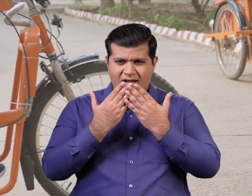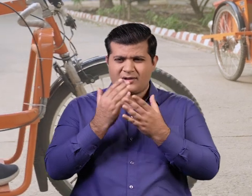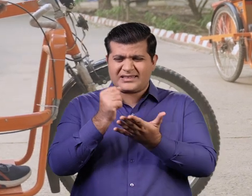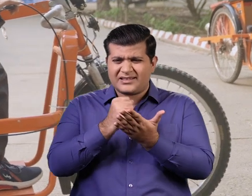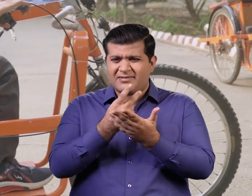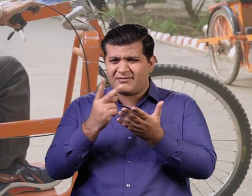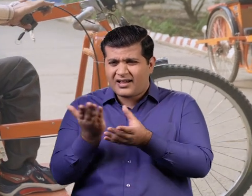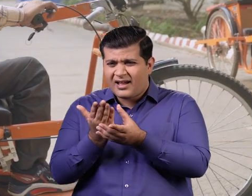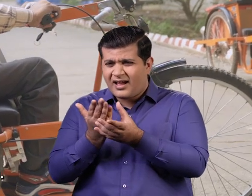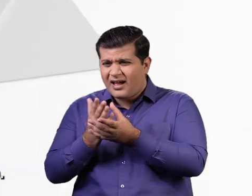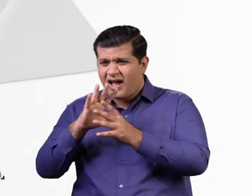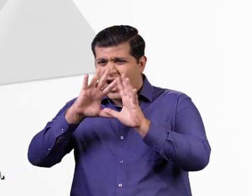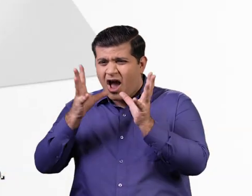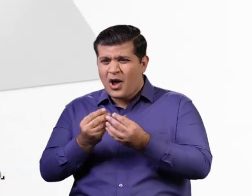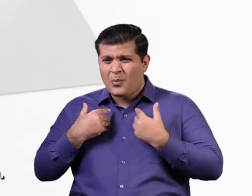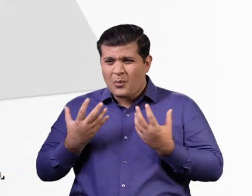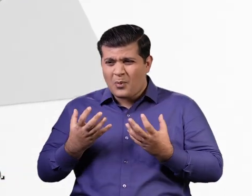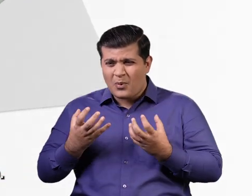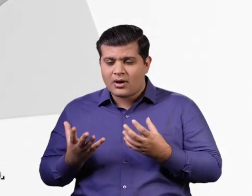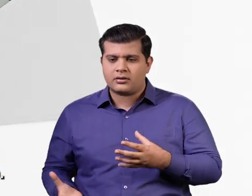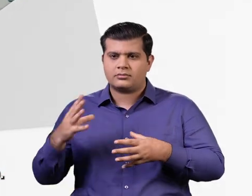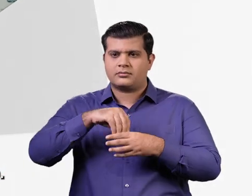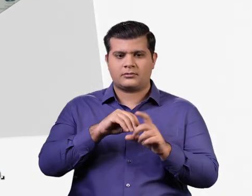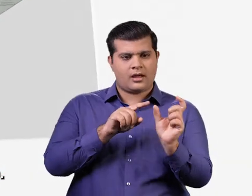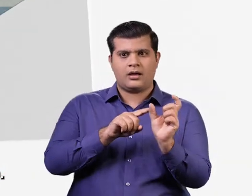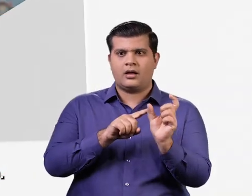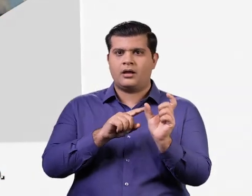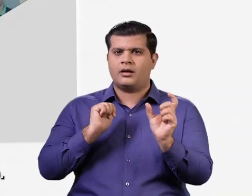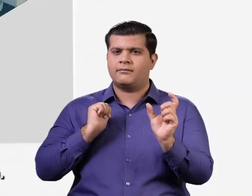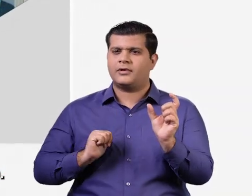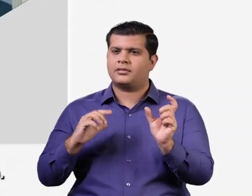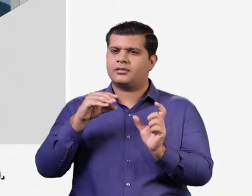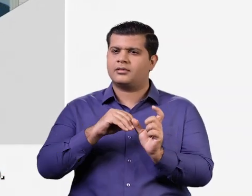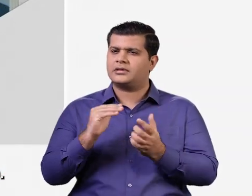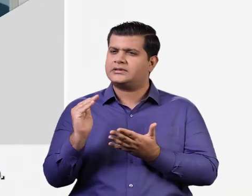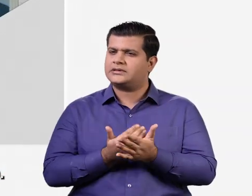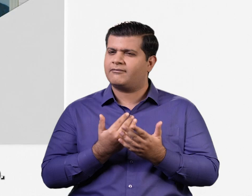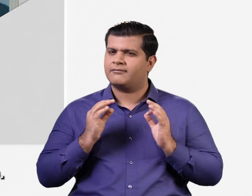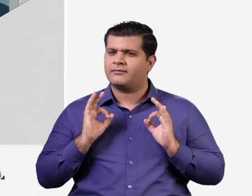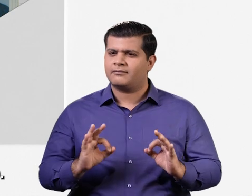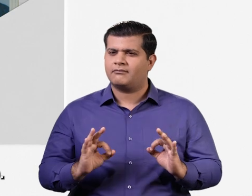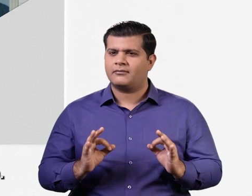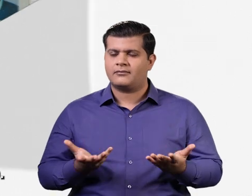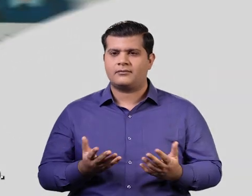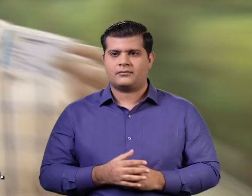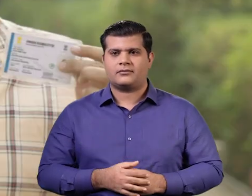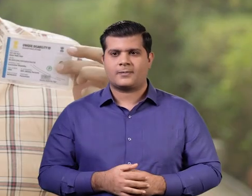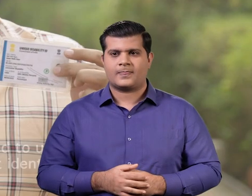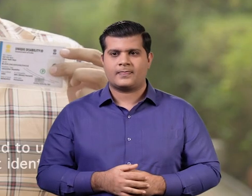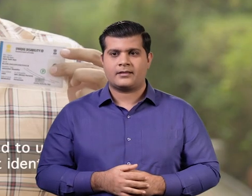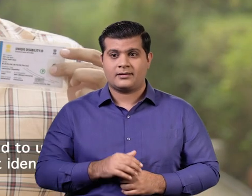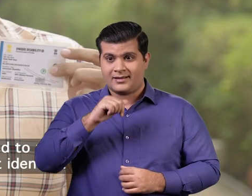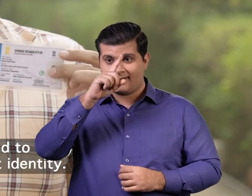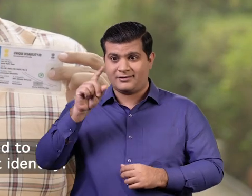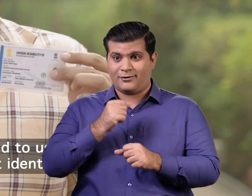मेरी उपलब्धियों और मेरी जरूरत के सभी डॉक्यूमेंट को एक जगह संजो के रखने की तिजोरी है जो हमें